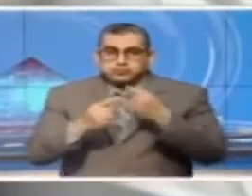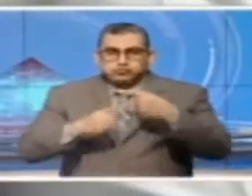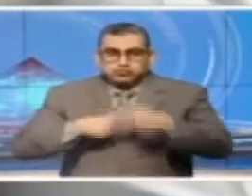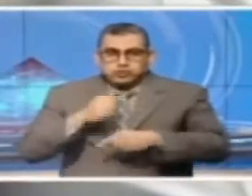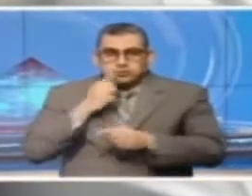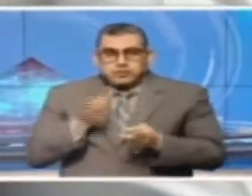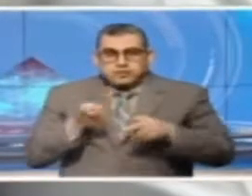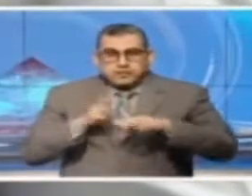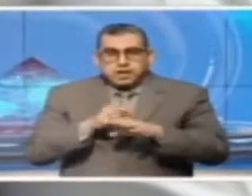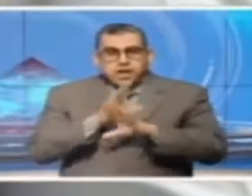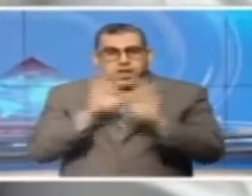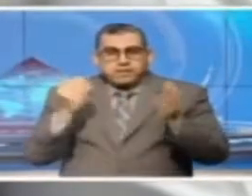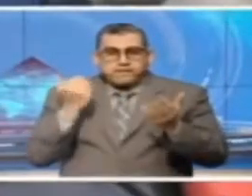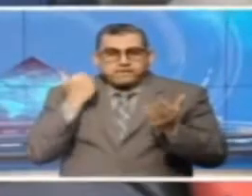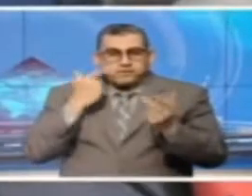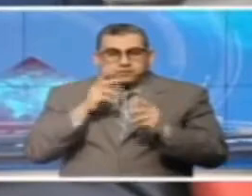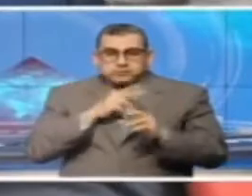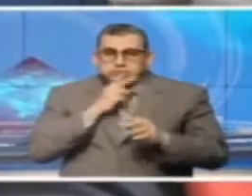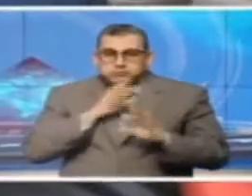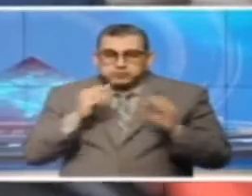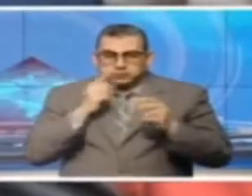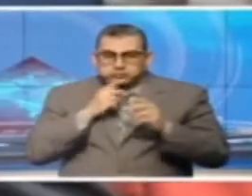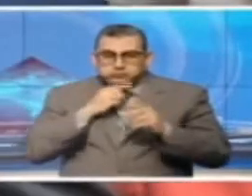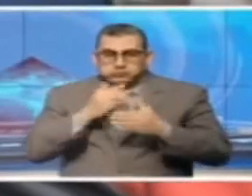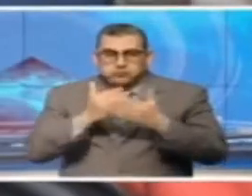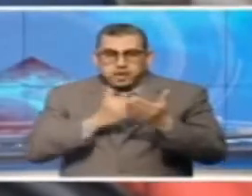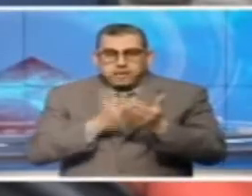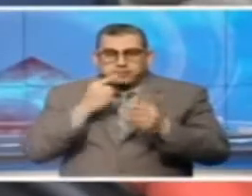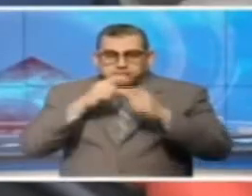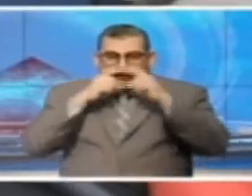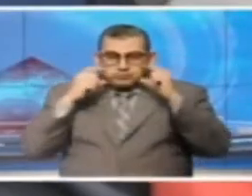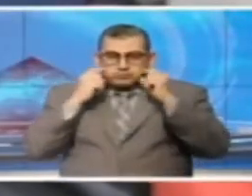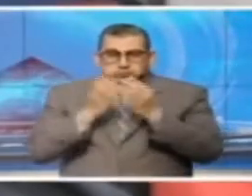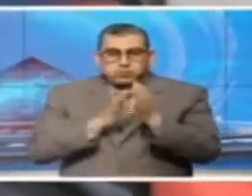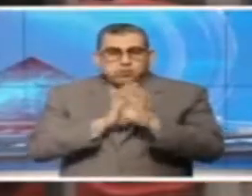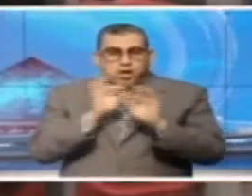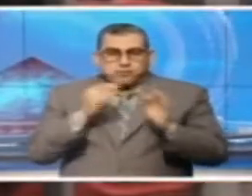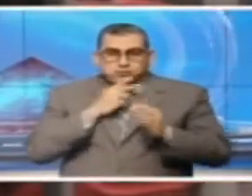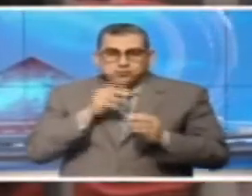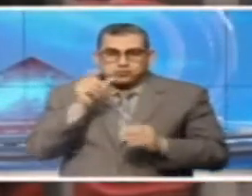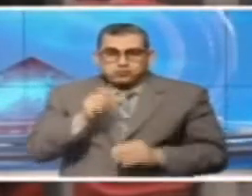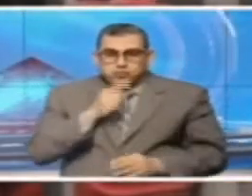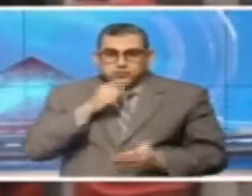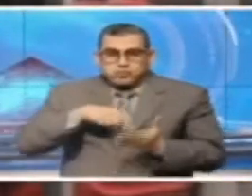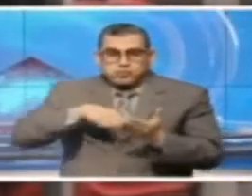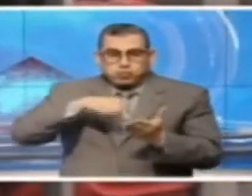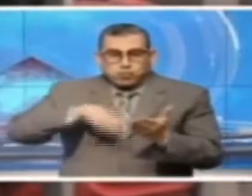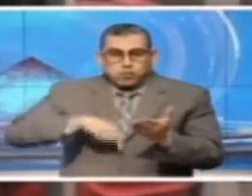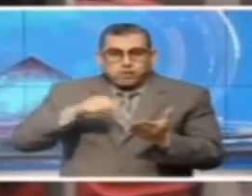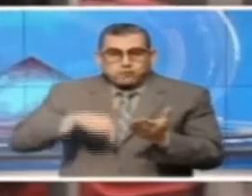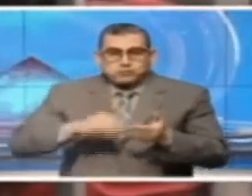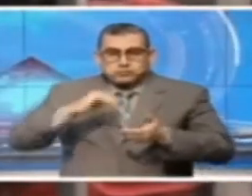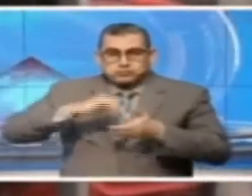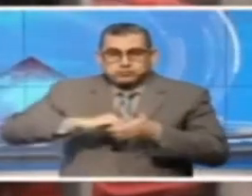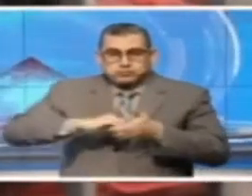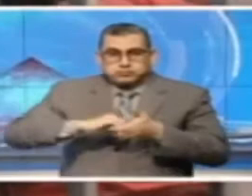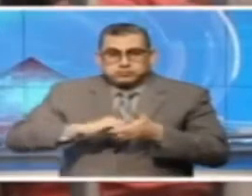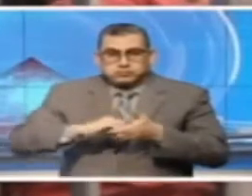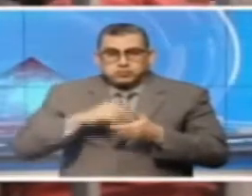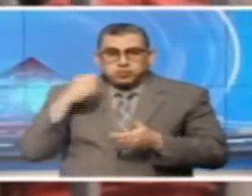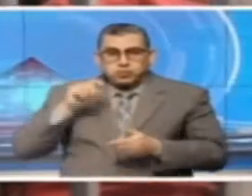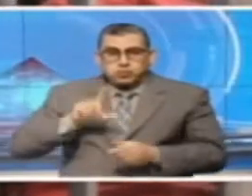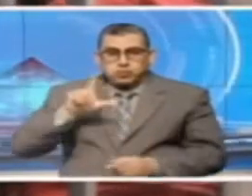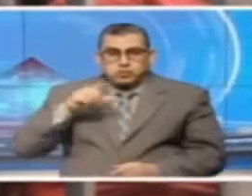إلى توفير كافة الإجراءات اللوجستية الميسرة للمواطنين كافة. في بروتوكول مبرم ما بين السيد